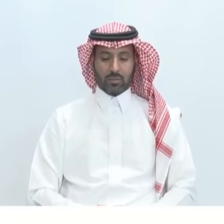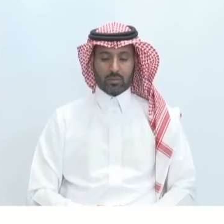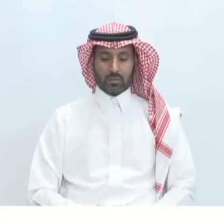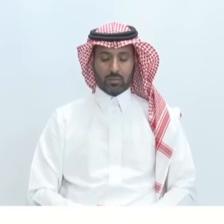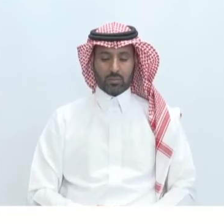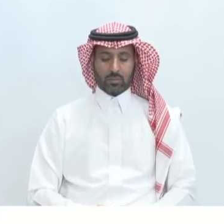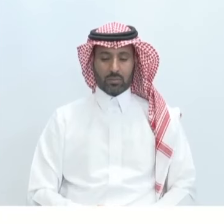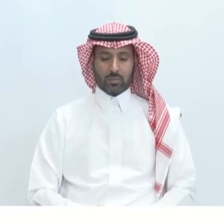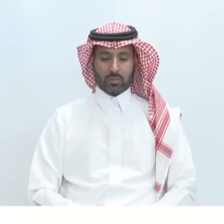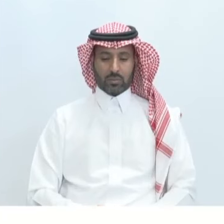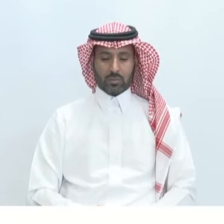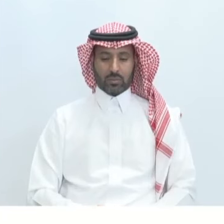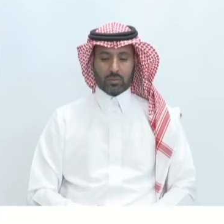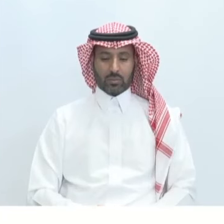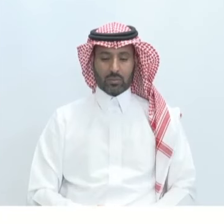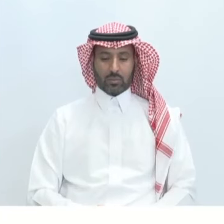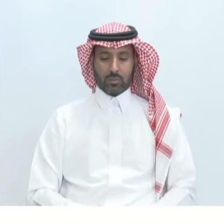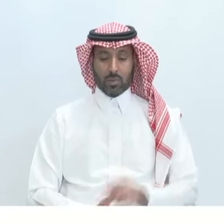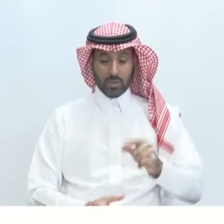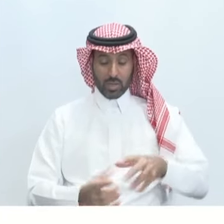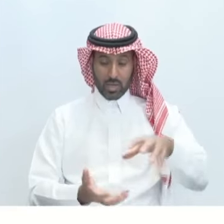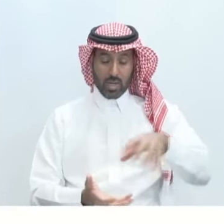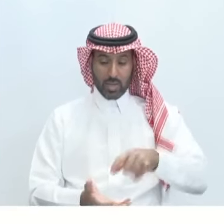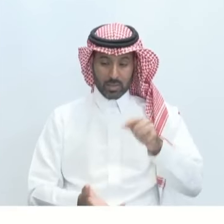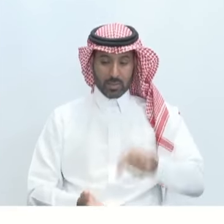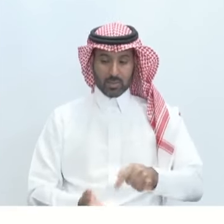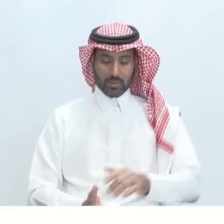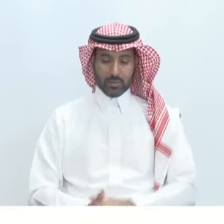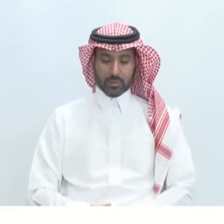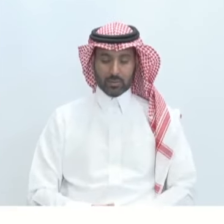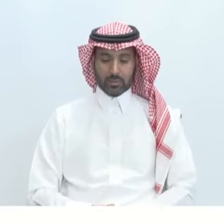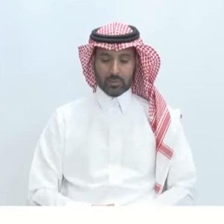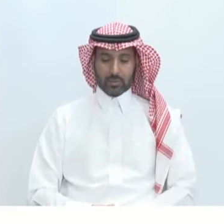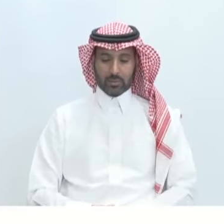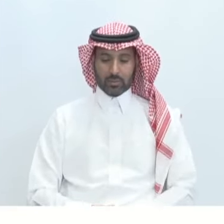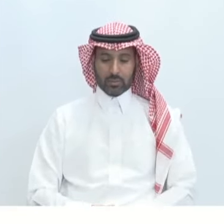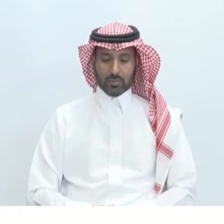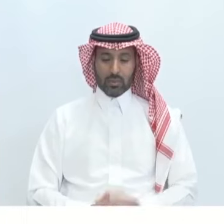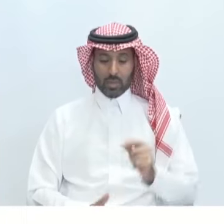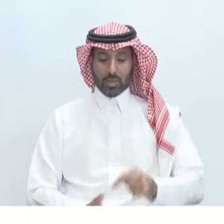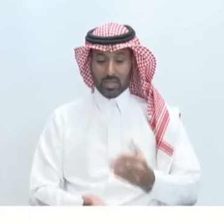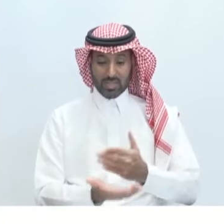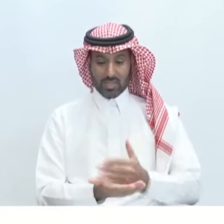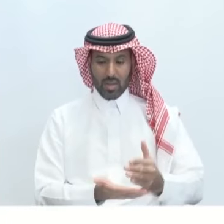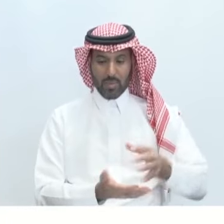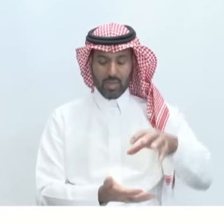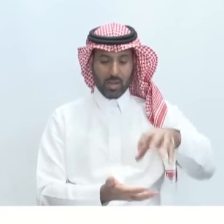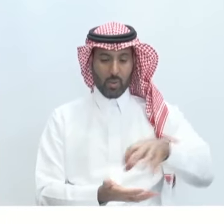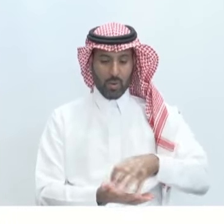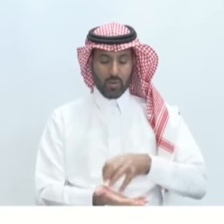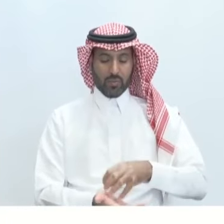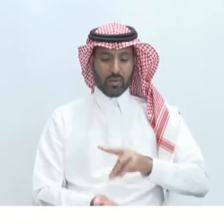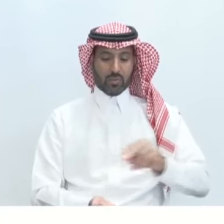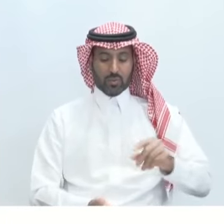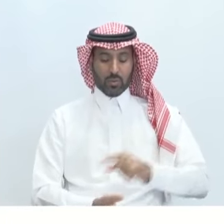المشهد اذا مباشره من هذا الرمز ننقر عليه ثم ننقر على هذا الرمز لازاله جميع العوائق في